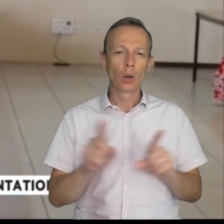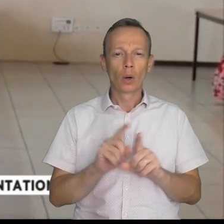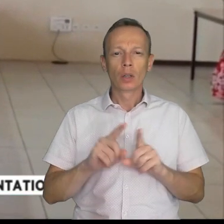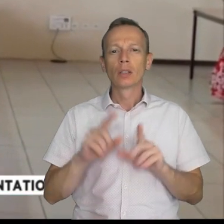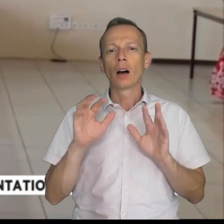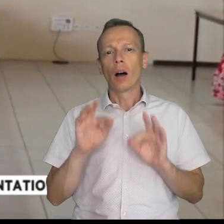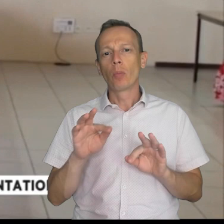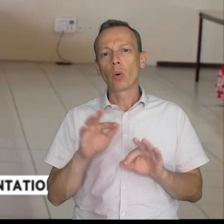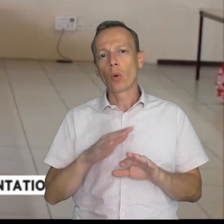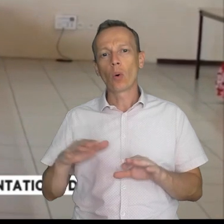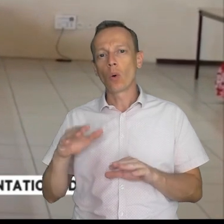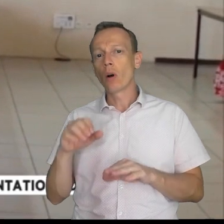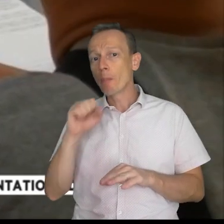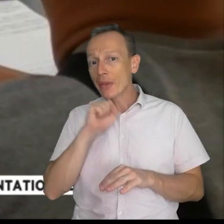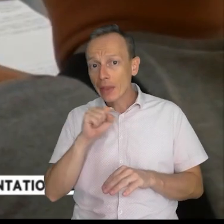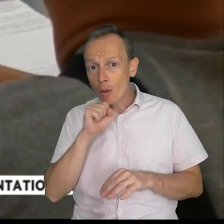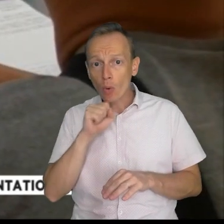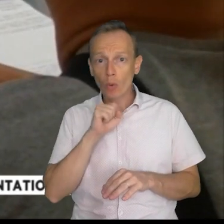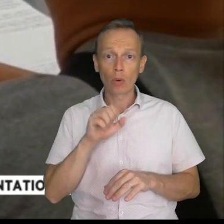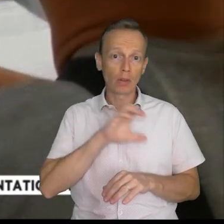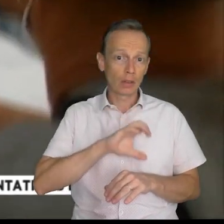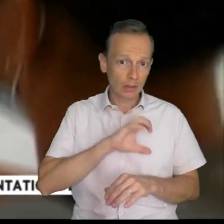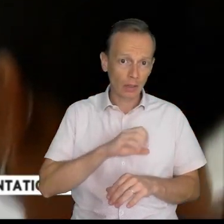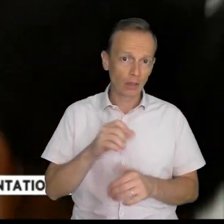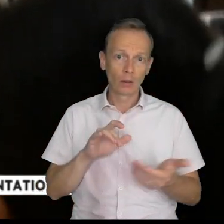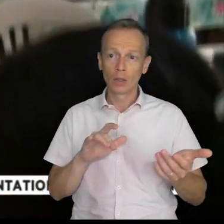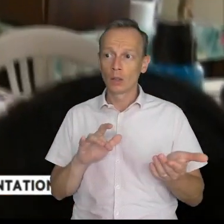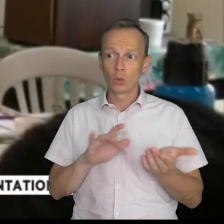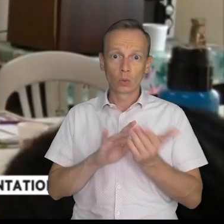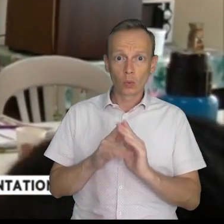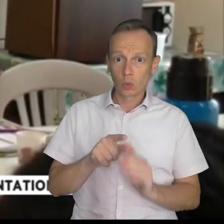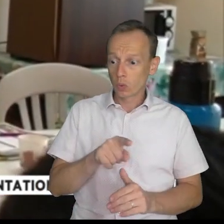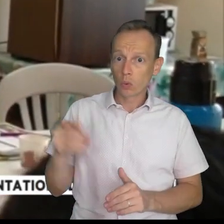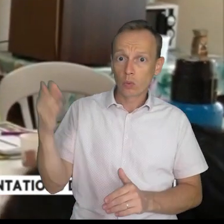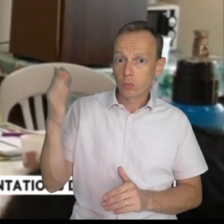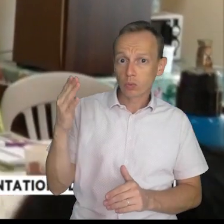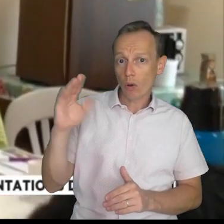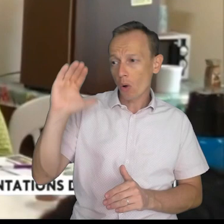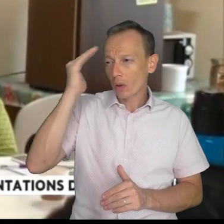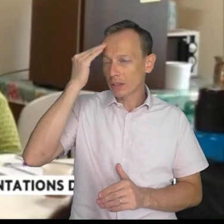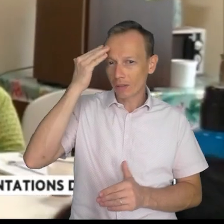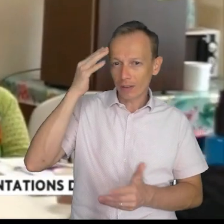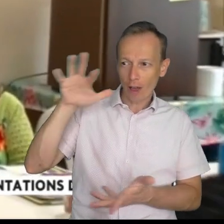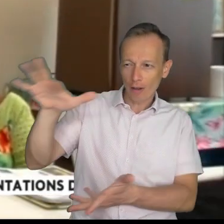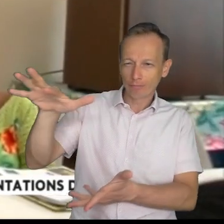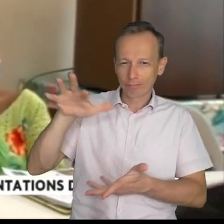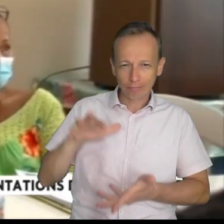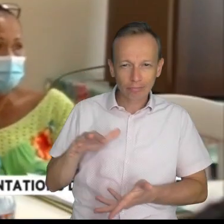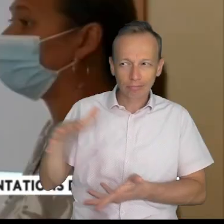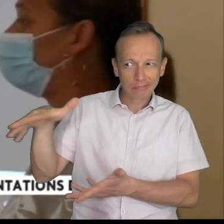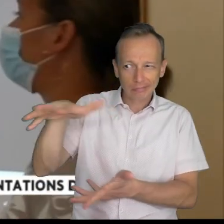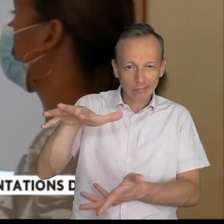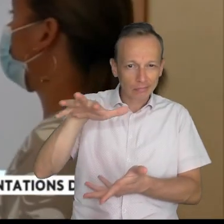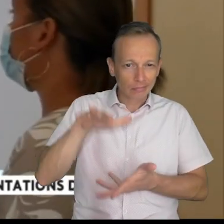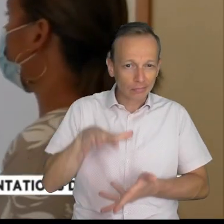nous allons répertorier aussi au niveau des matériaux, nous allons recueillir toutes leurs connaissances. Et